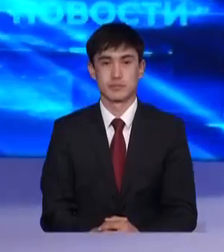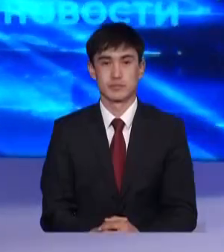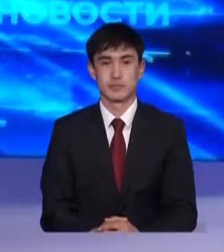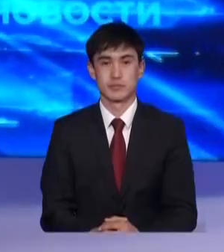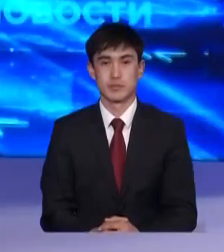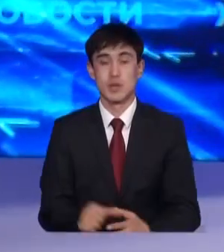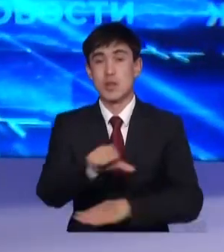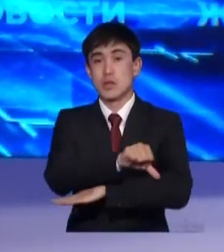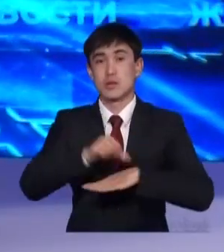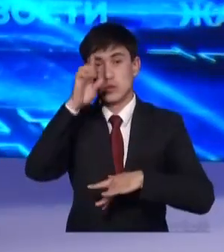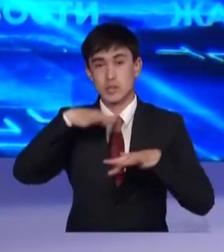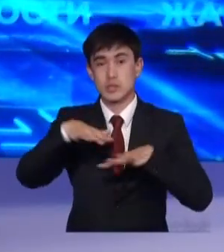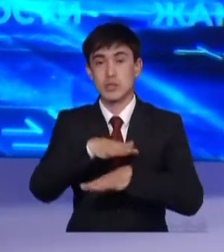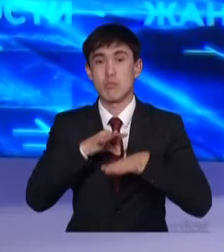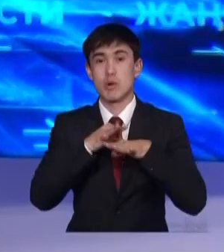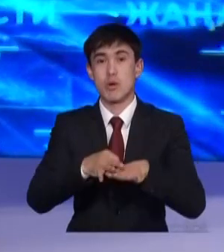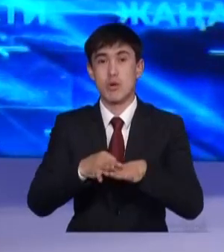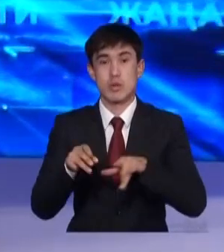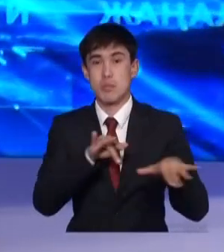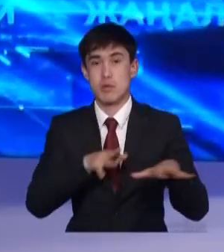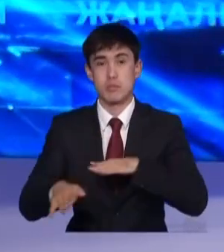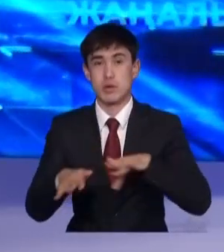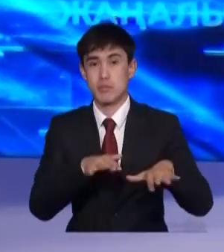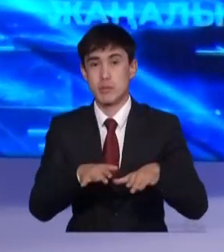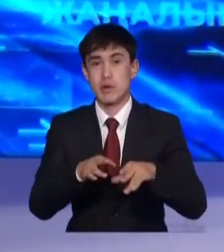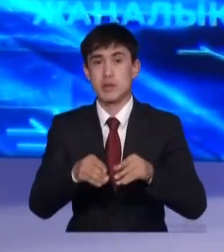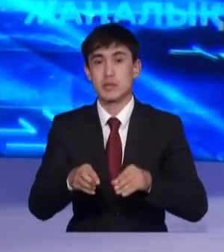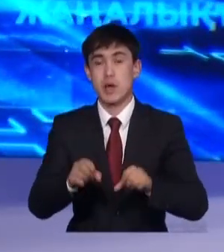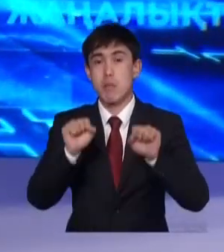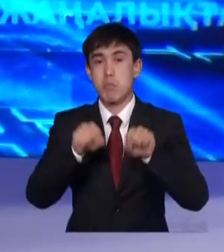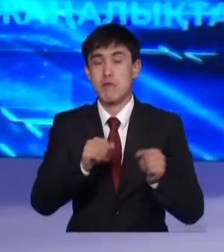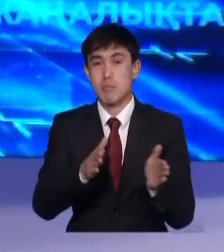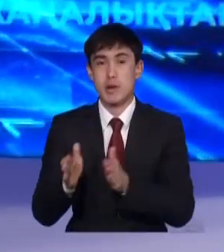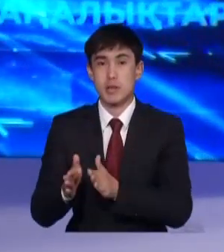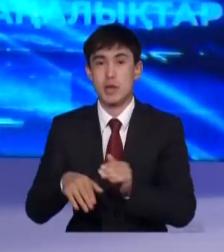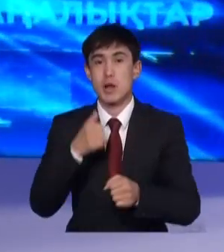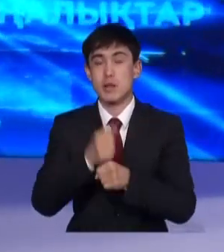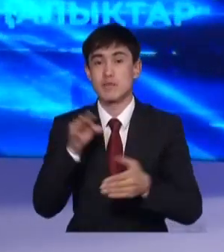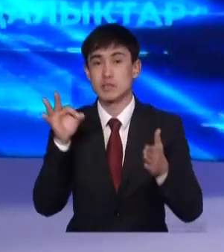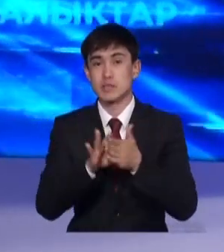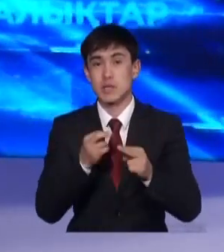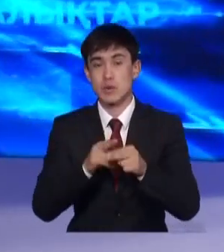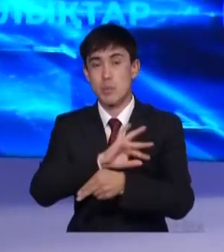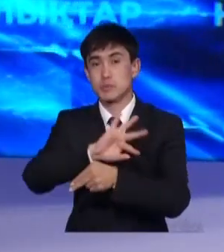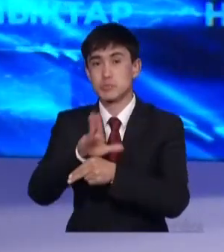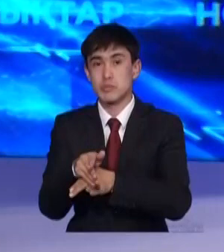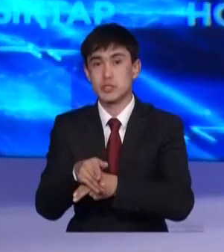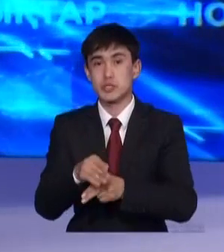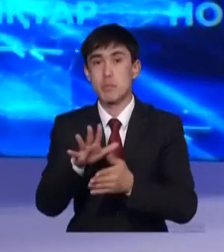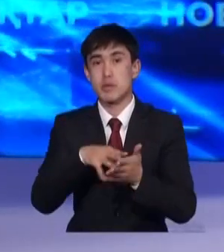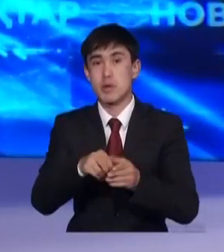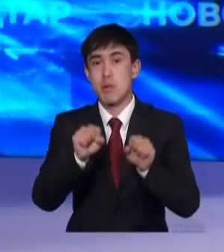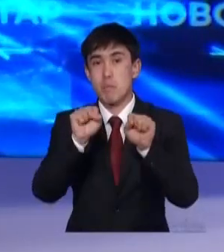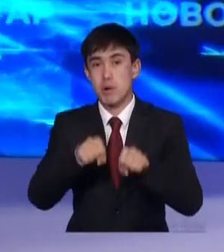бросив на территории страны проходит оперативно профилактическое мероприятие правопорядок основной целью которого является обеспечение принципа